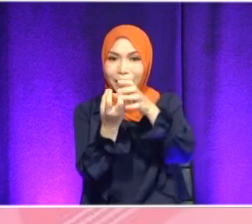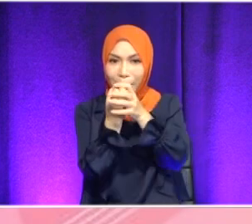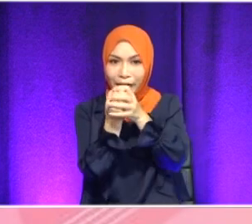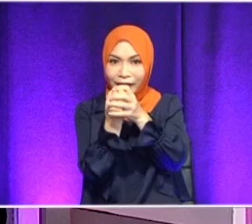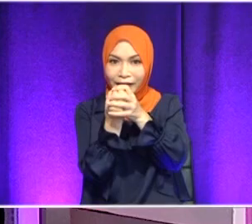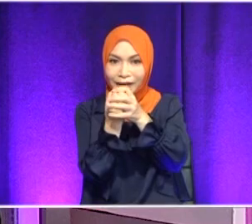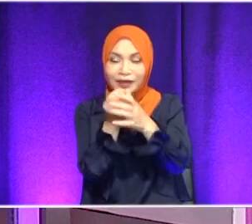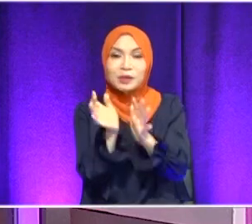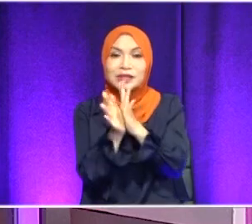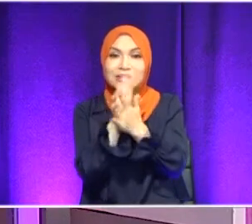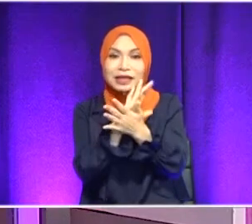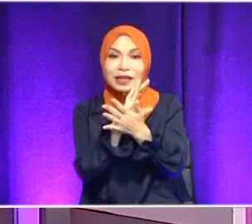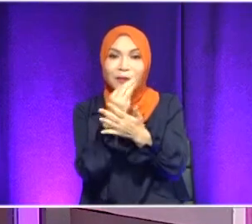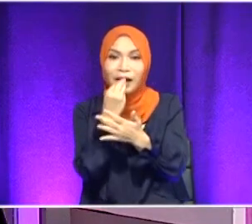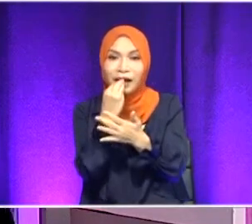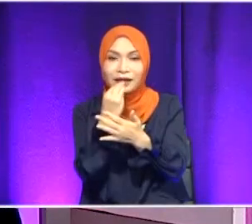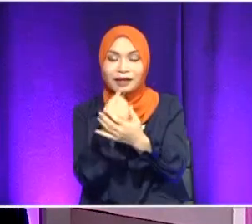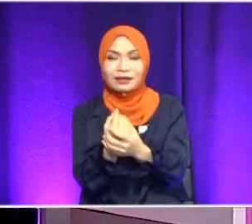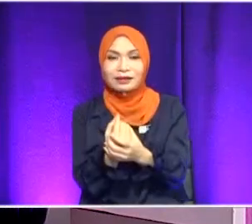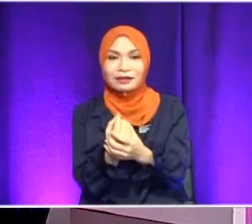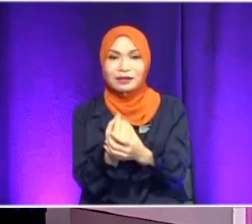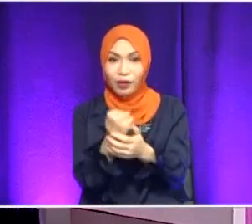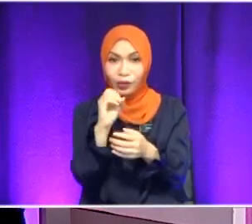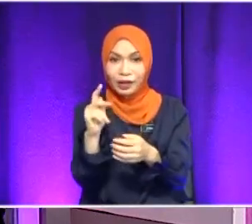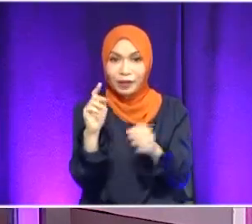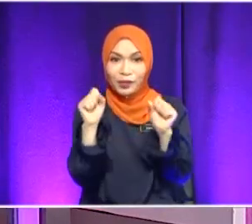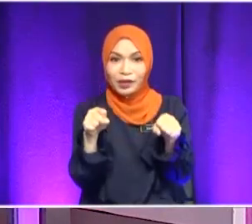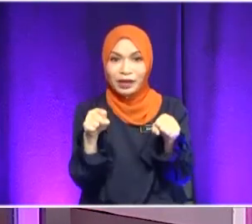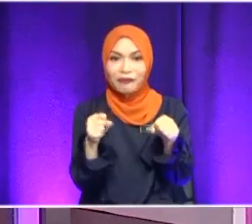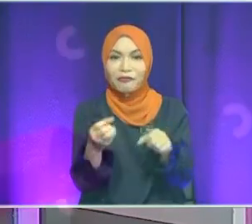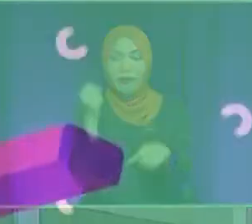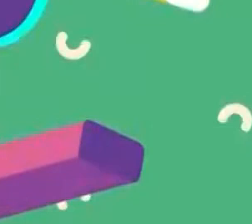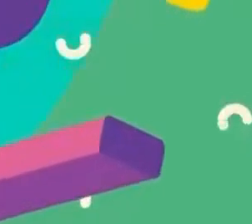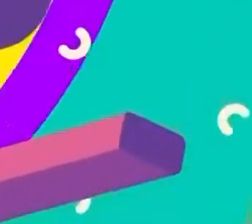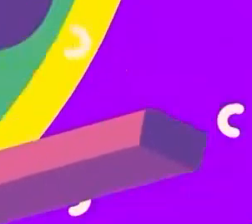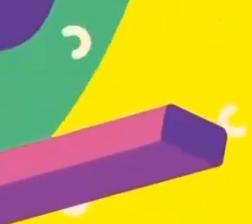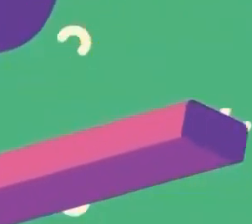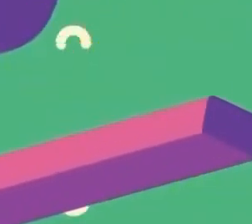oke dapat Kris dari biro penerangan secara ringkas tentang bab ini